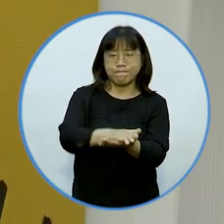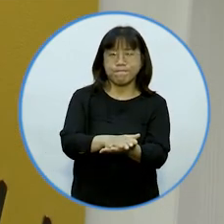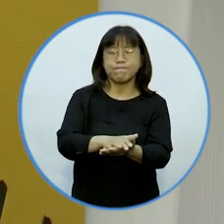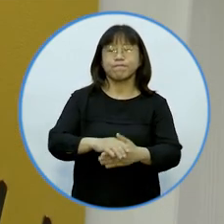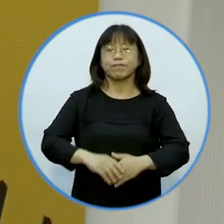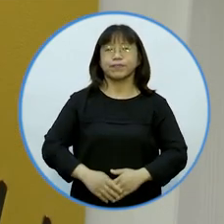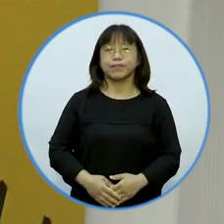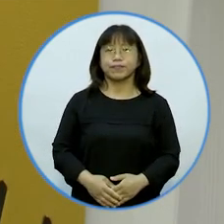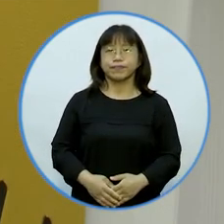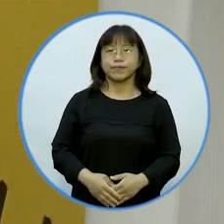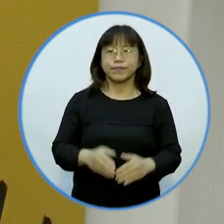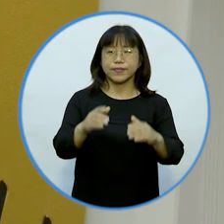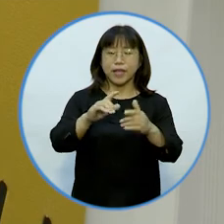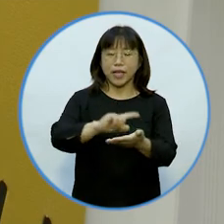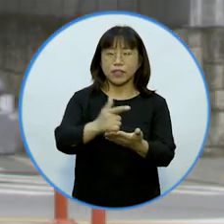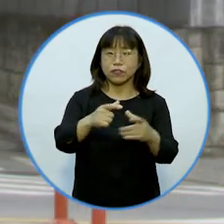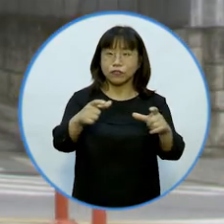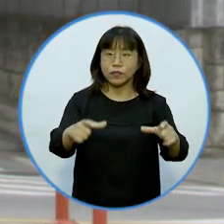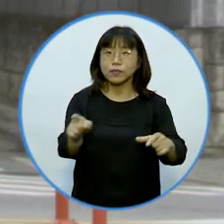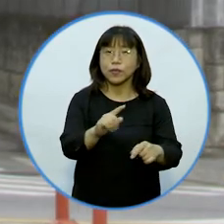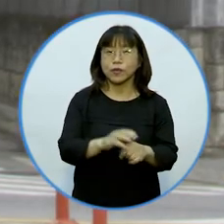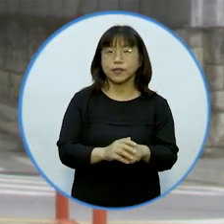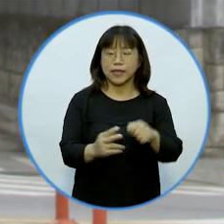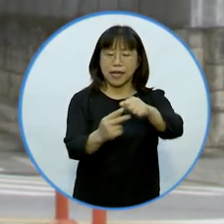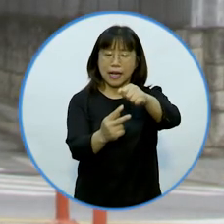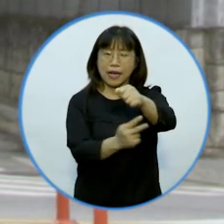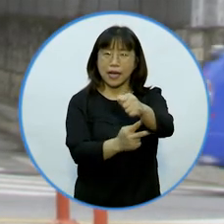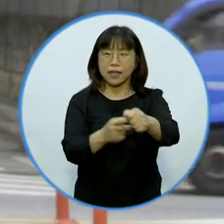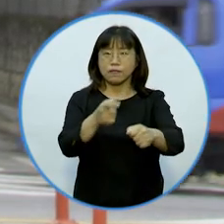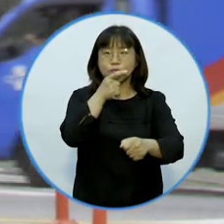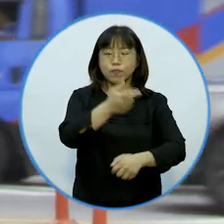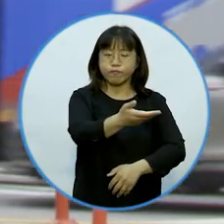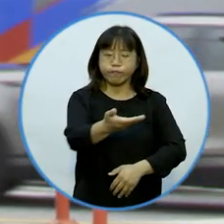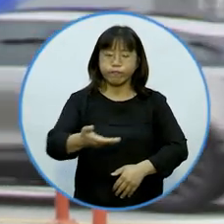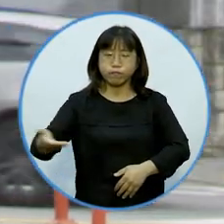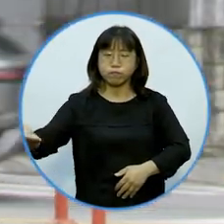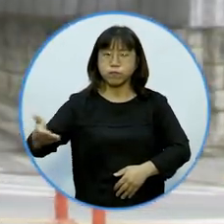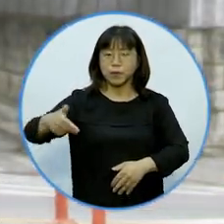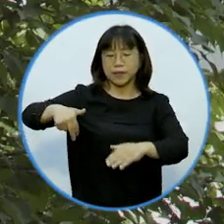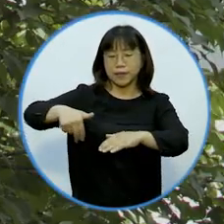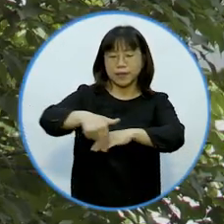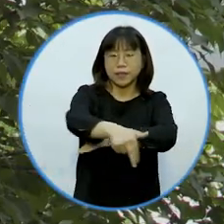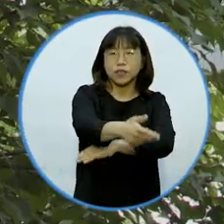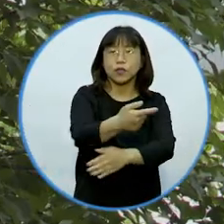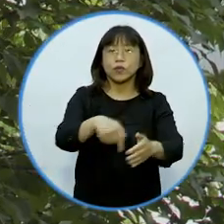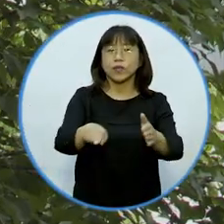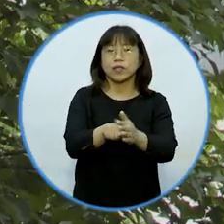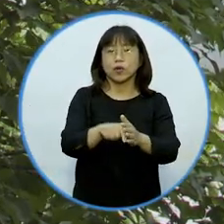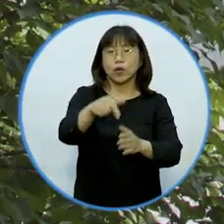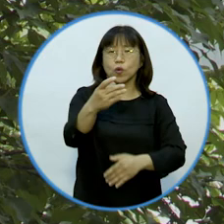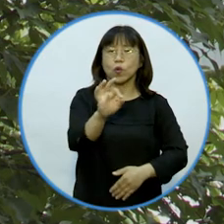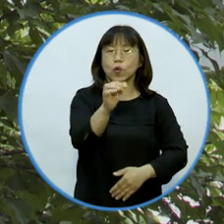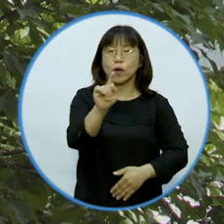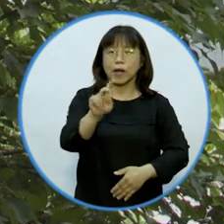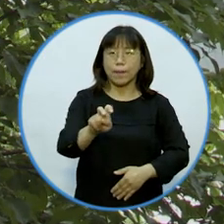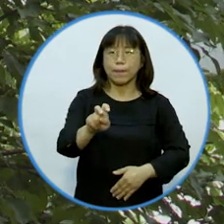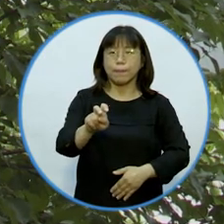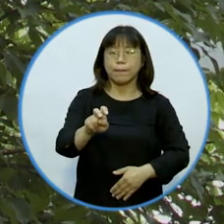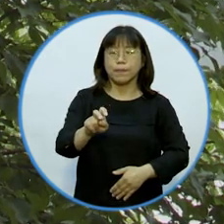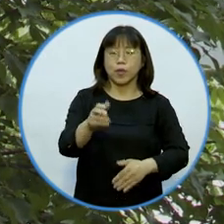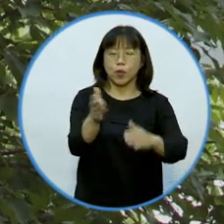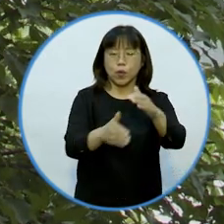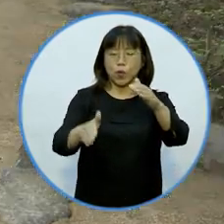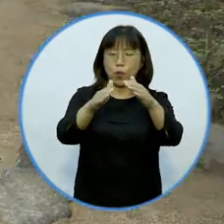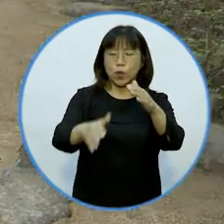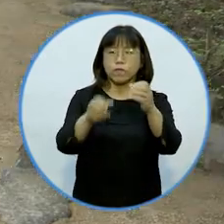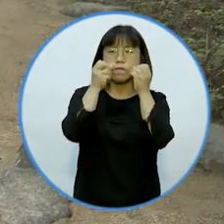최우선으로 진행했습니다. 또 강서구는 한강변까지 산책할 수 있도록 가양동에 위치한 공암나루